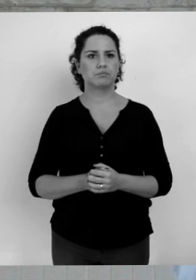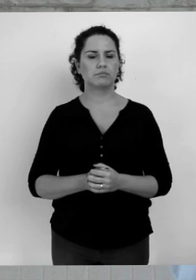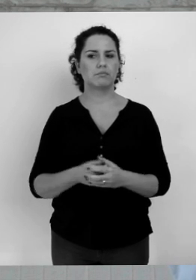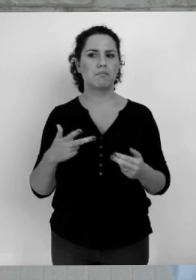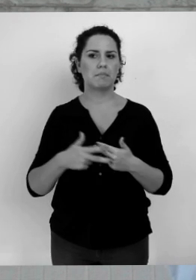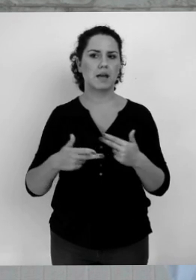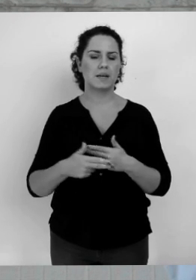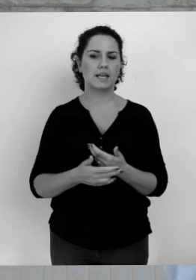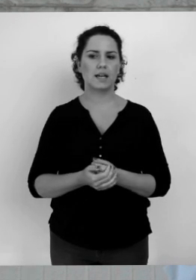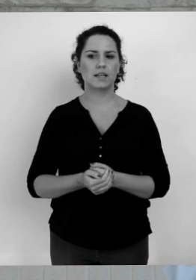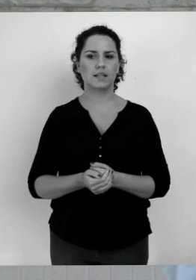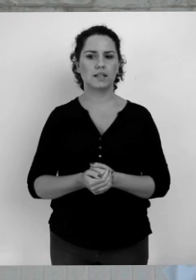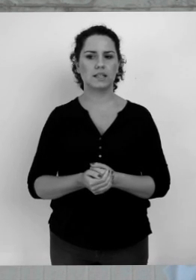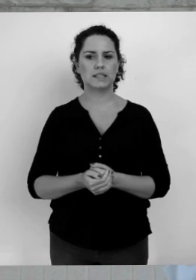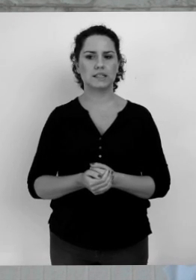Prepreke...